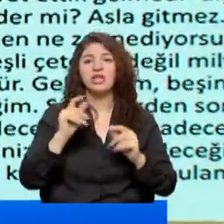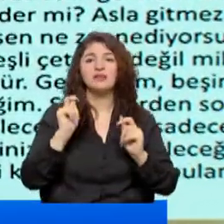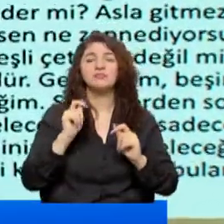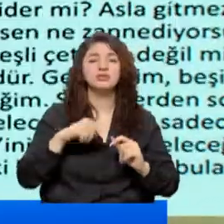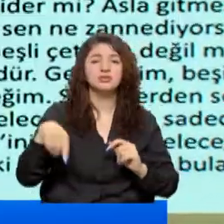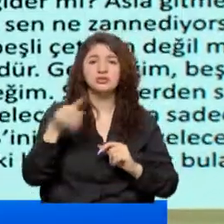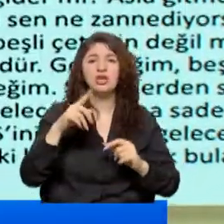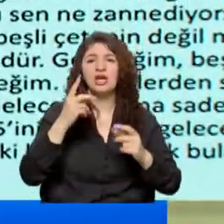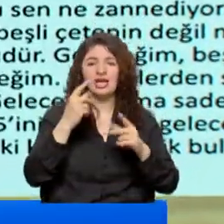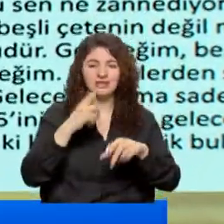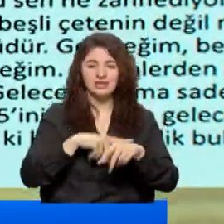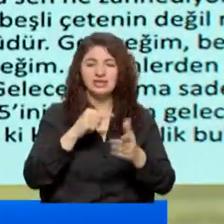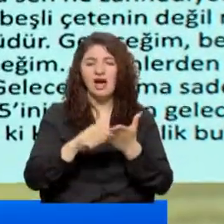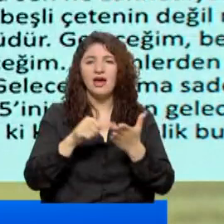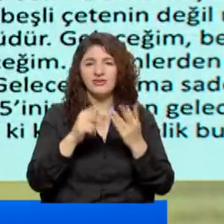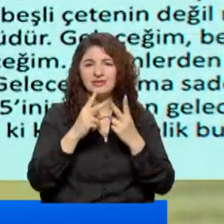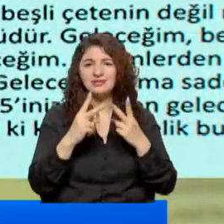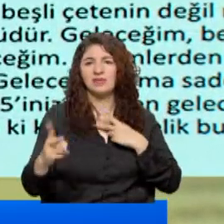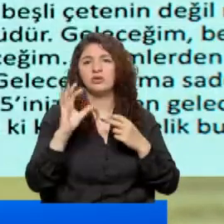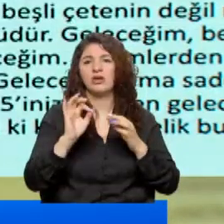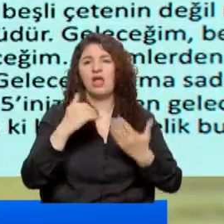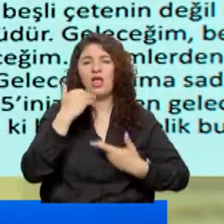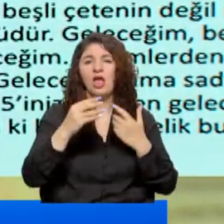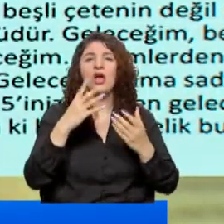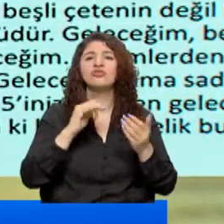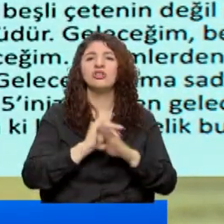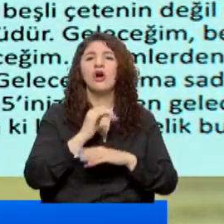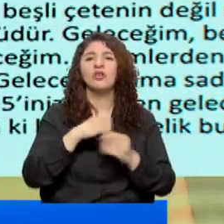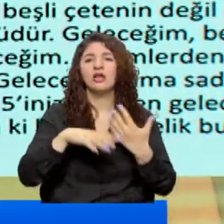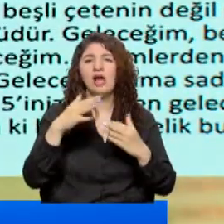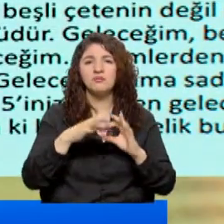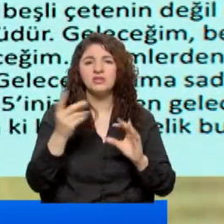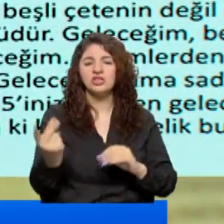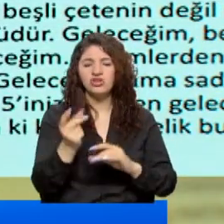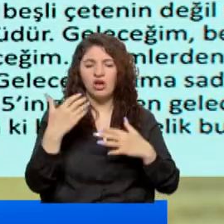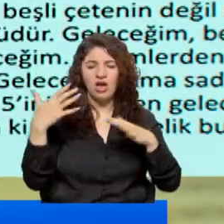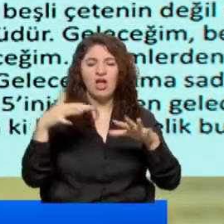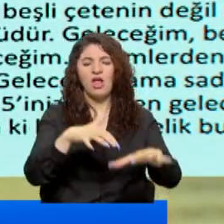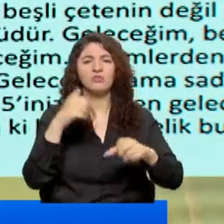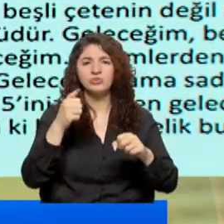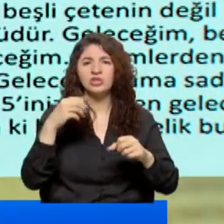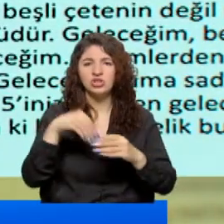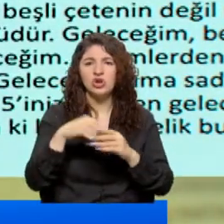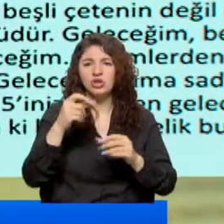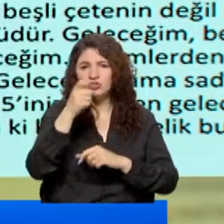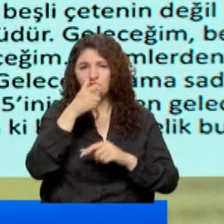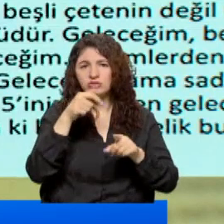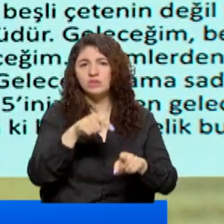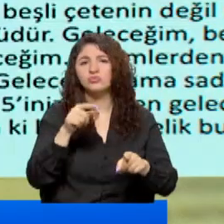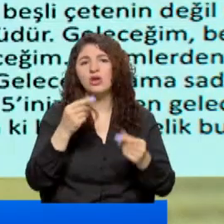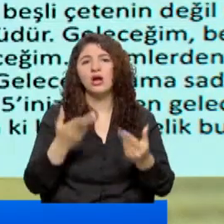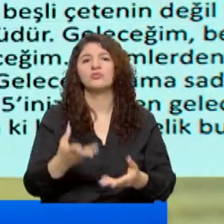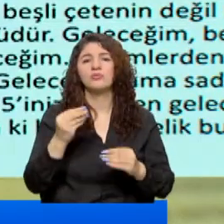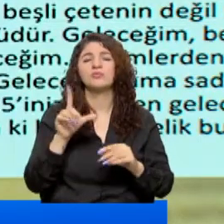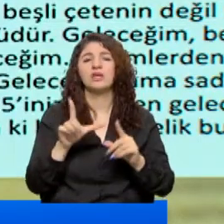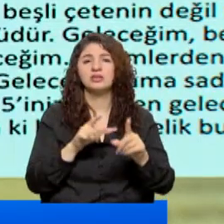yaptıklarını kronolojik olarak anlatan Kılıçdaroğlu yaşanan duruma ilişkin bir Kaçak İstilası altında ülkemiz bunu kabul etmek